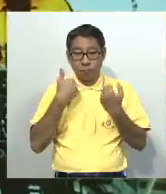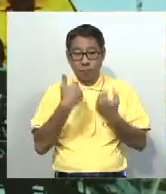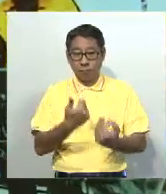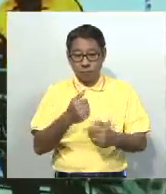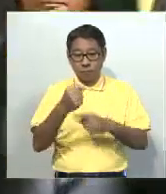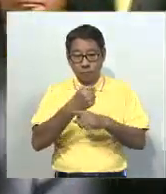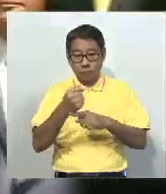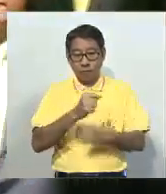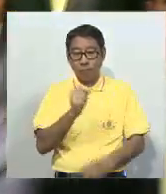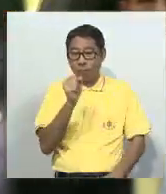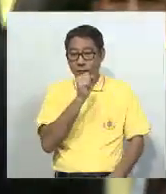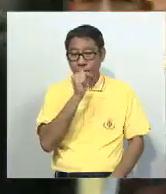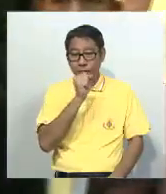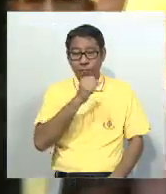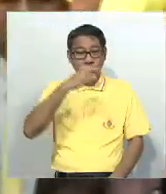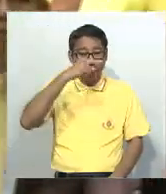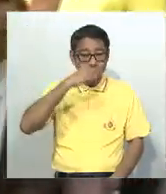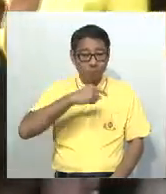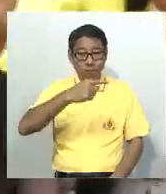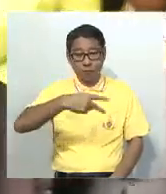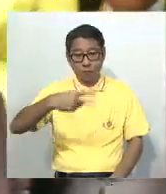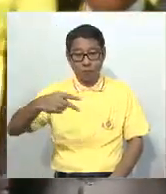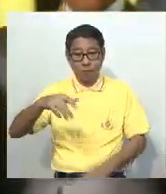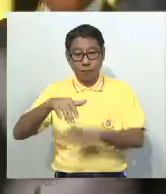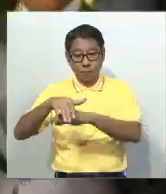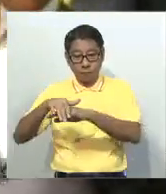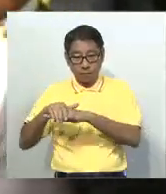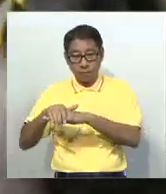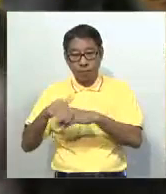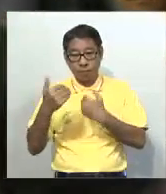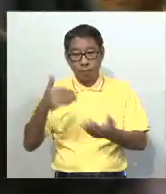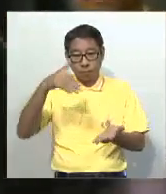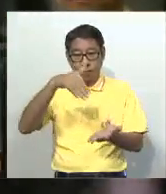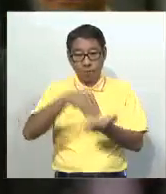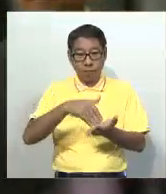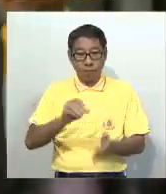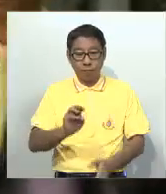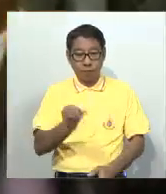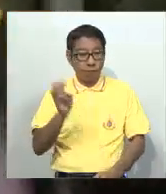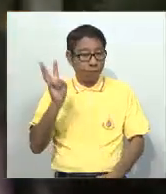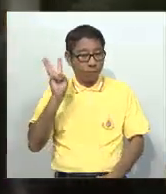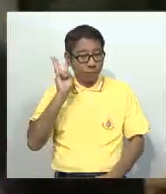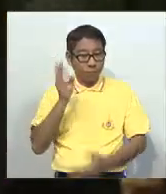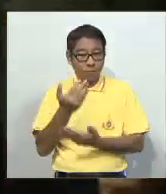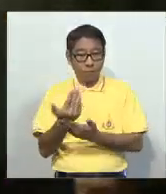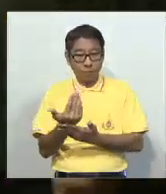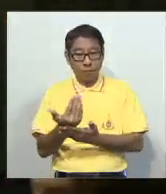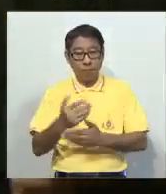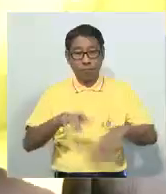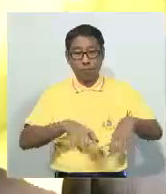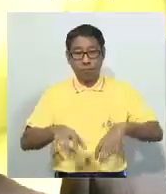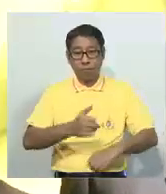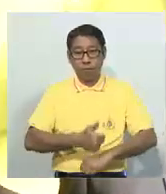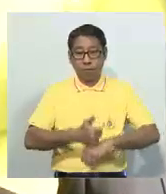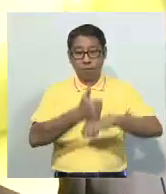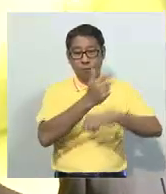กและการซ้อมผู้บรรยายทั้งภาษาไทยและภาษาอังกฤษที่ศูนย์ถ่ายทอดวิทยุและโทรทัศน์การจัดงานพระราชพิธีบ